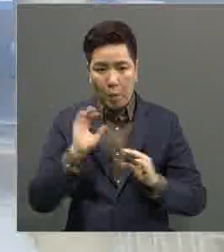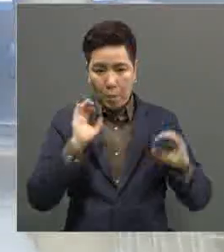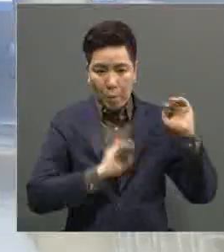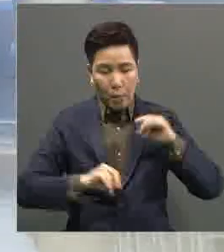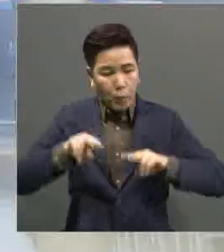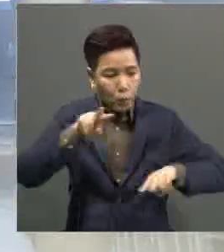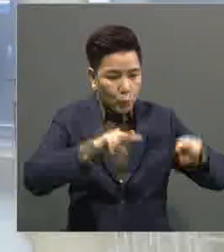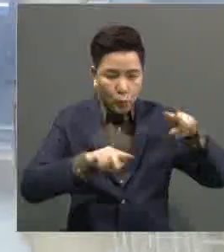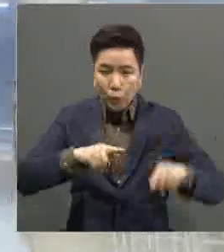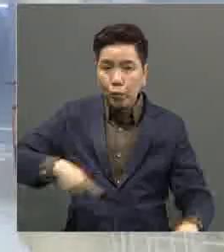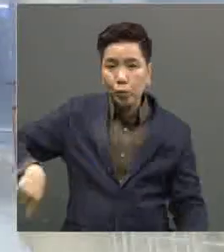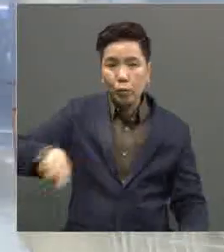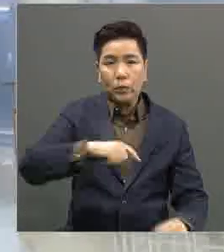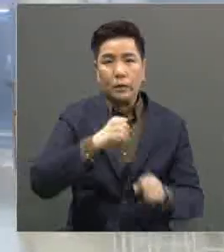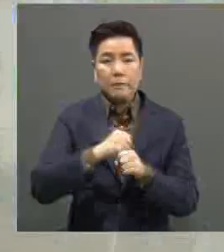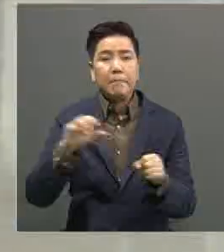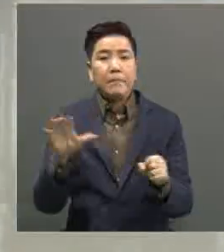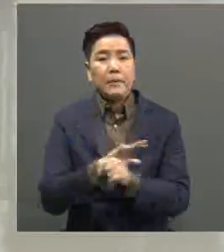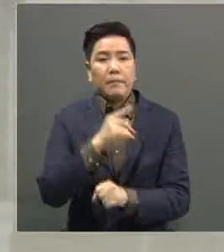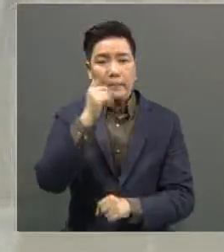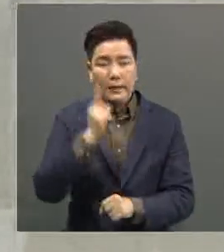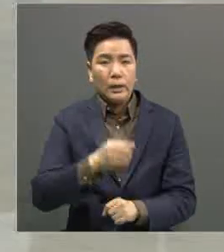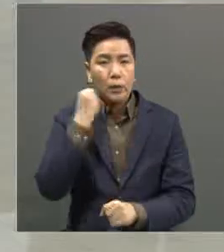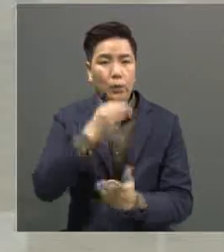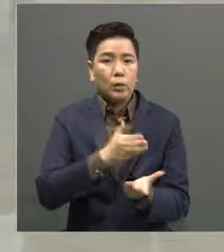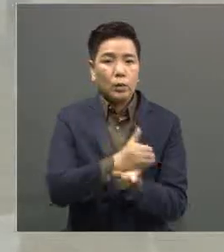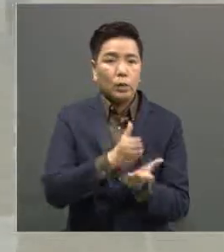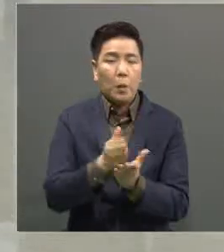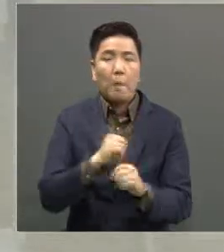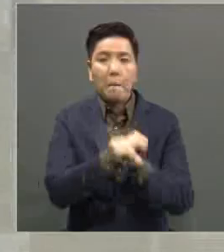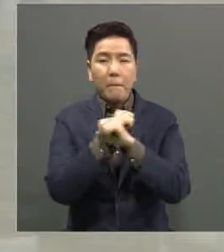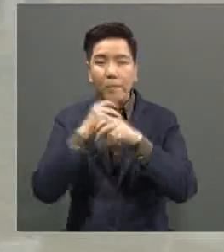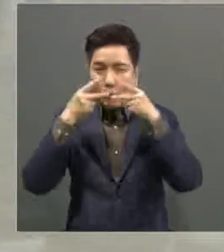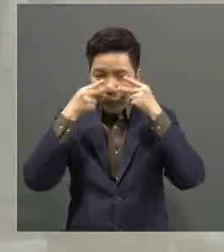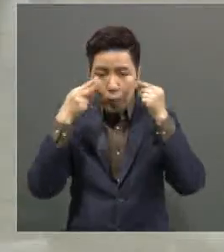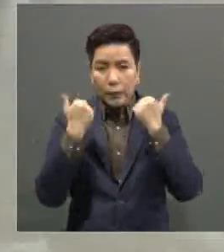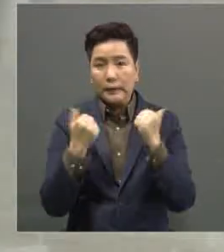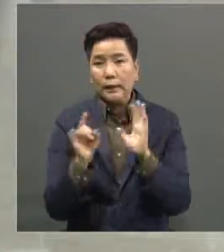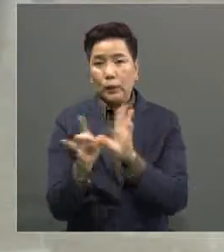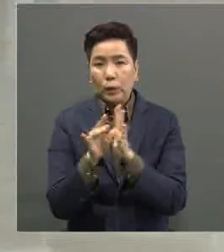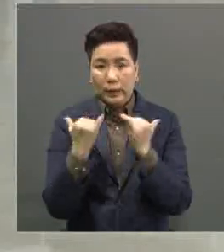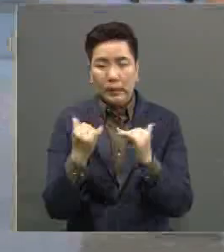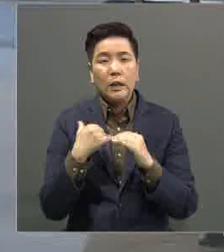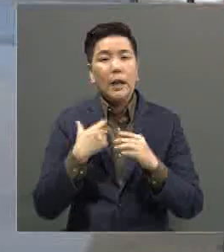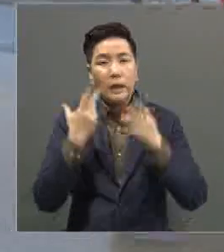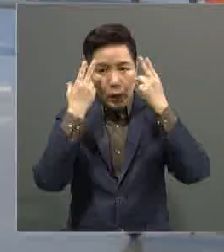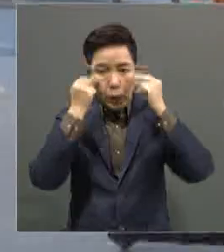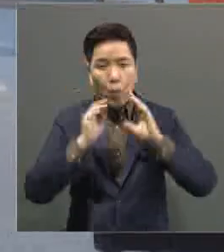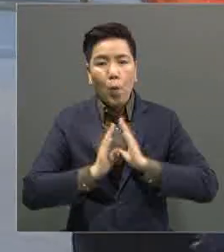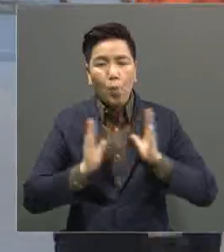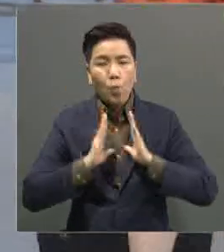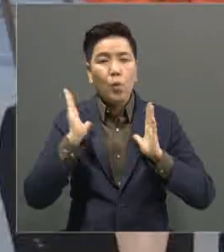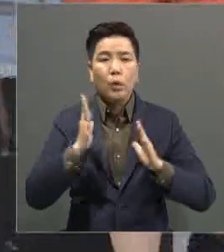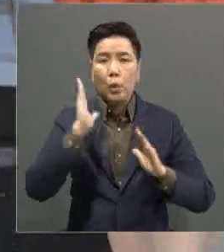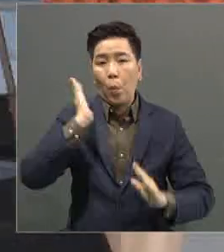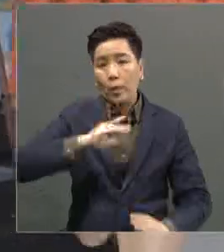ให้กับนักท่องเที่ยวก็ต้องทำงานอย่างเข้มข้นในทุกด้านป้องกันมิจฉาชีพด้วยท้ายนี้ครับท่านนายกฝากขอบคุณคนไทยทุกคนแล้วฮะที่ร่ว